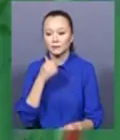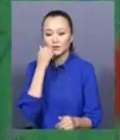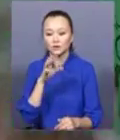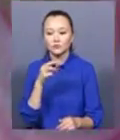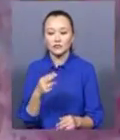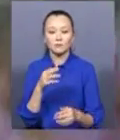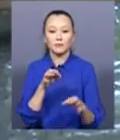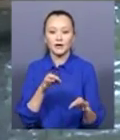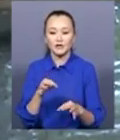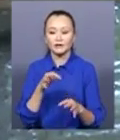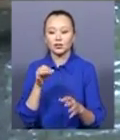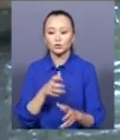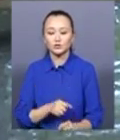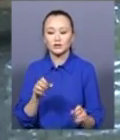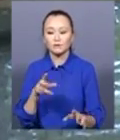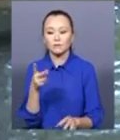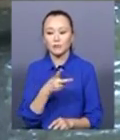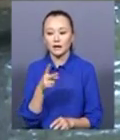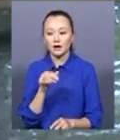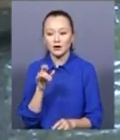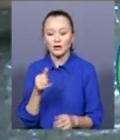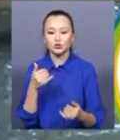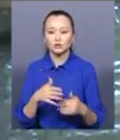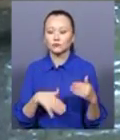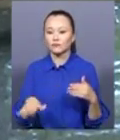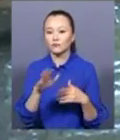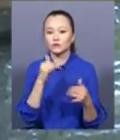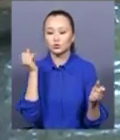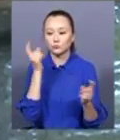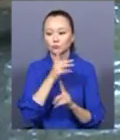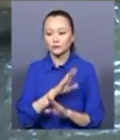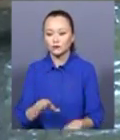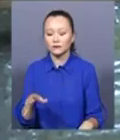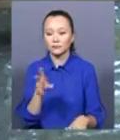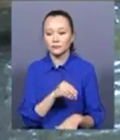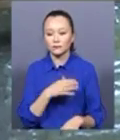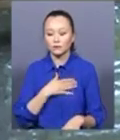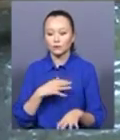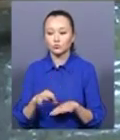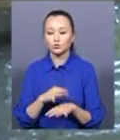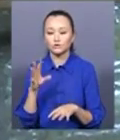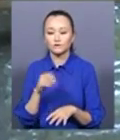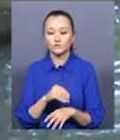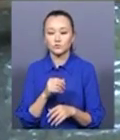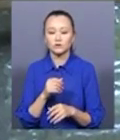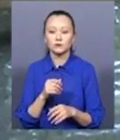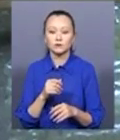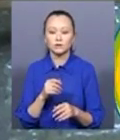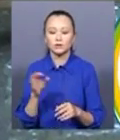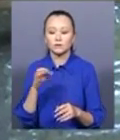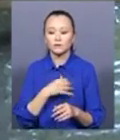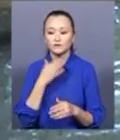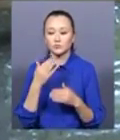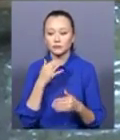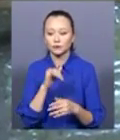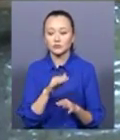не узнать. Соседи нам не помогают, идеи – это интернет. Всемогущий, там очень много идей,